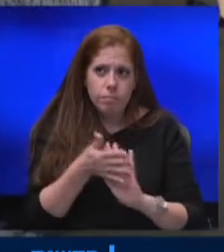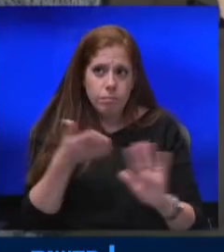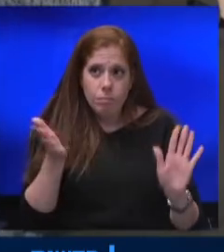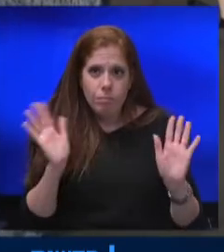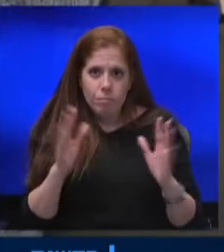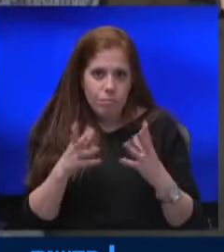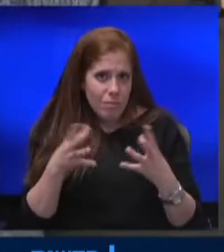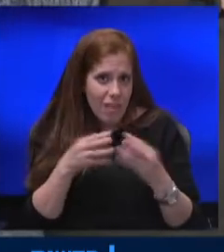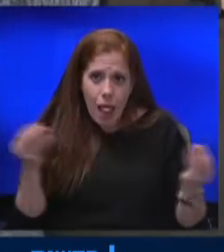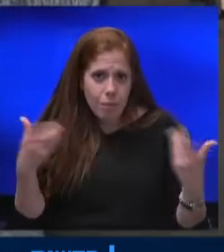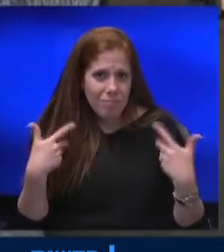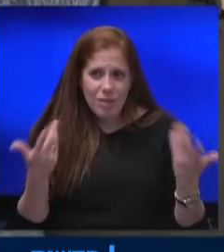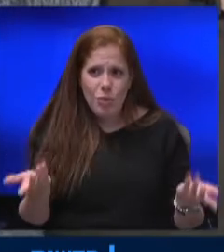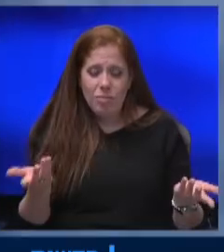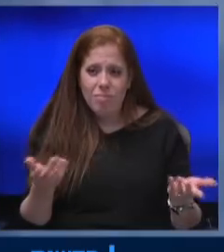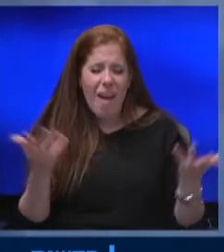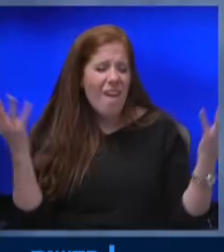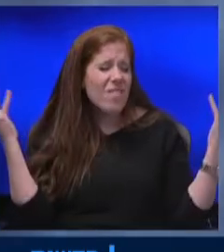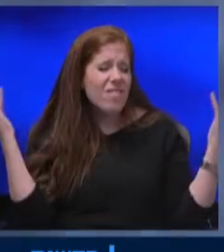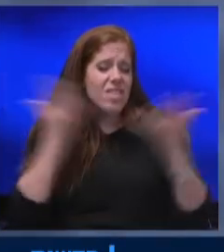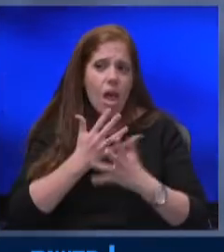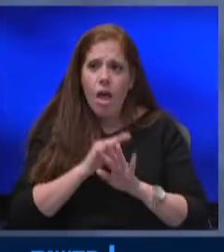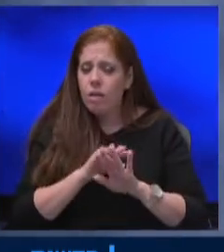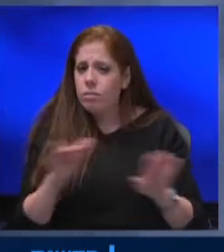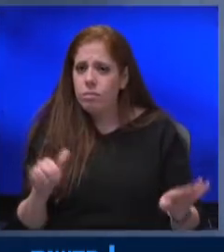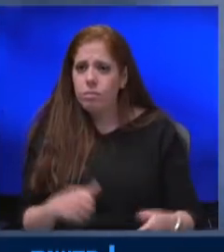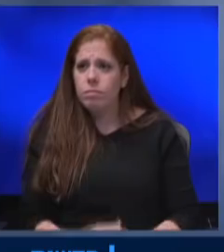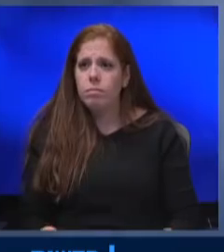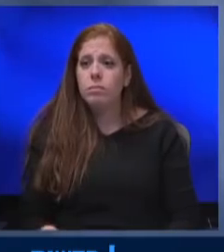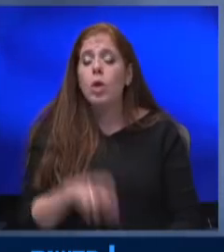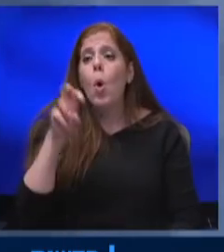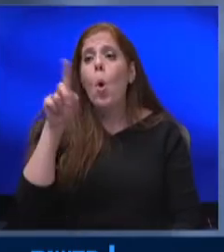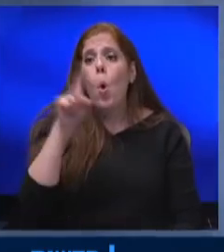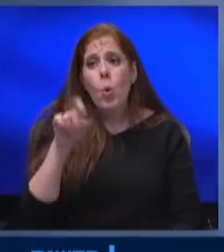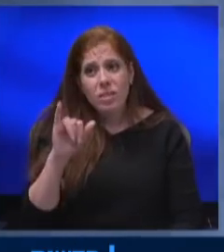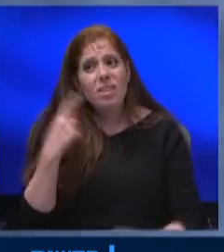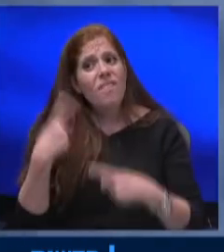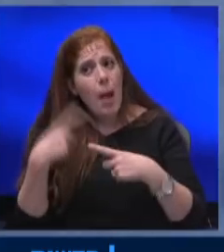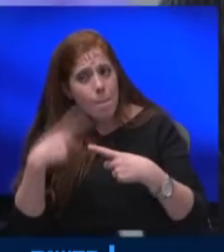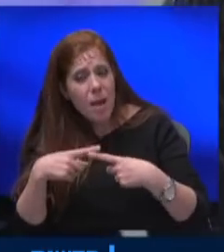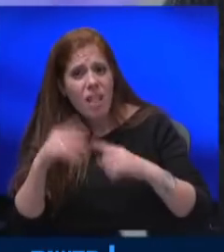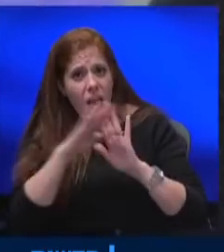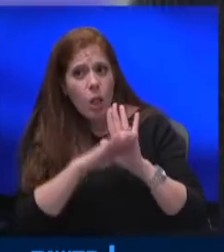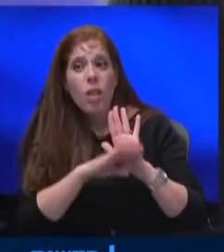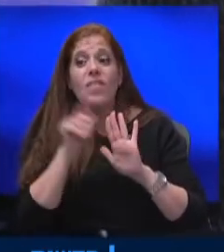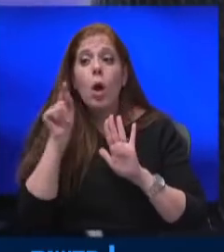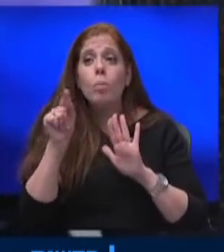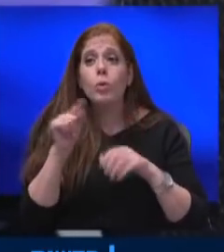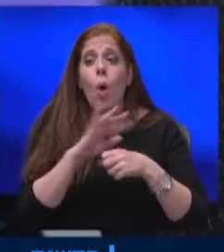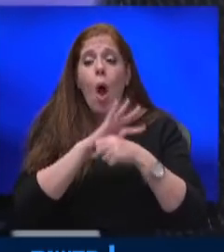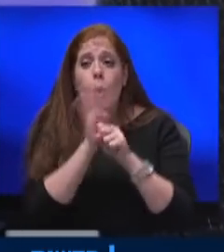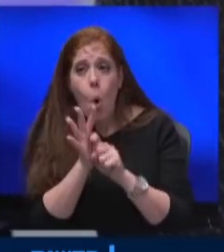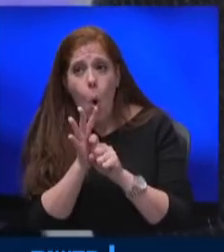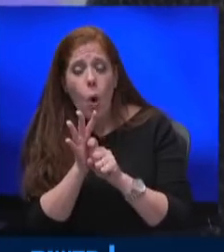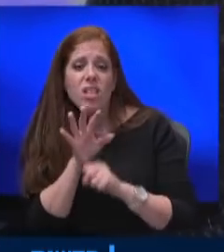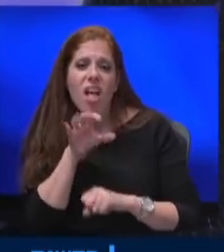עוזי נעלם לנו, בהפתעה מוחלטת. עוזי דווקא הקפיד על ההנחיות, אבל גם אותו, הקורונה הצליחה